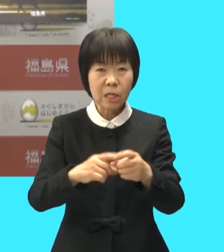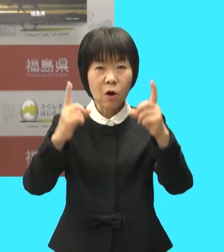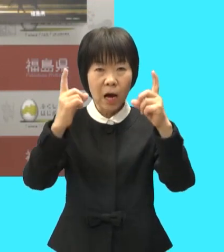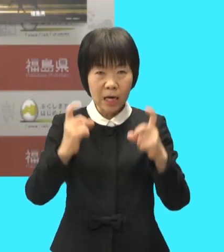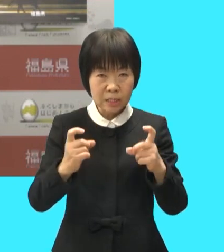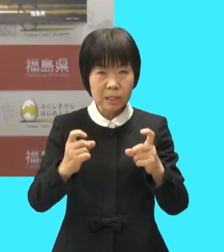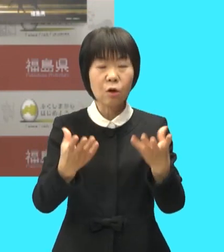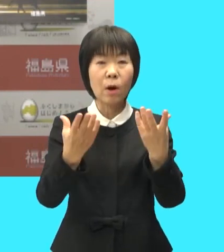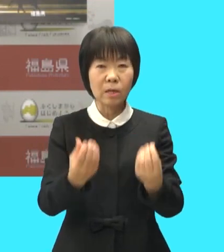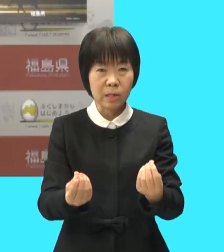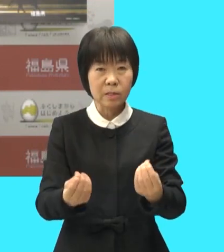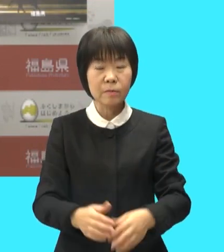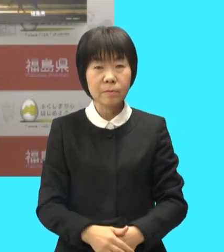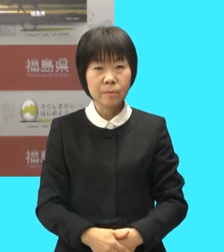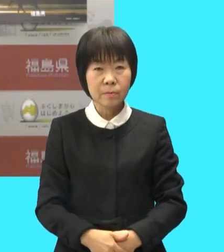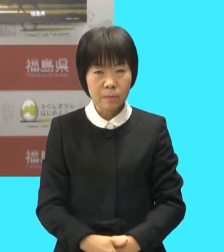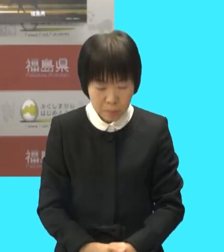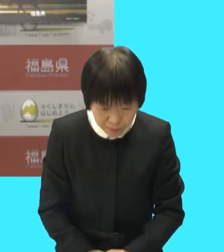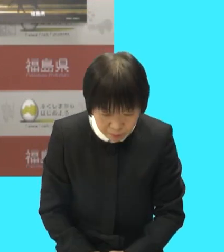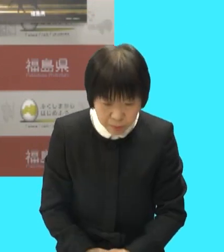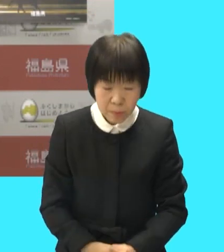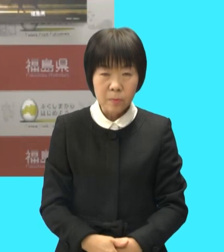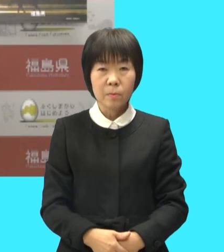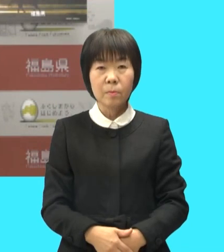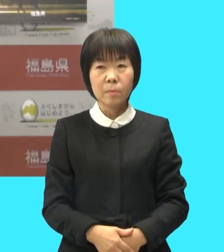拶といたします。